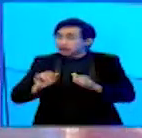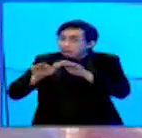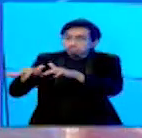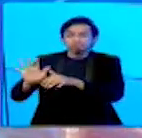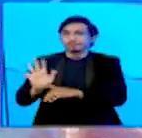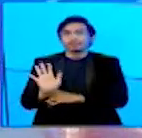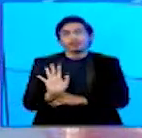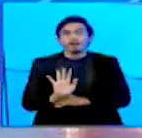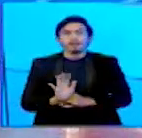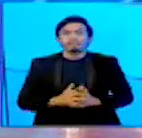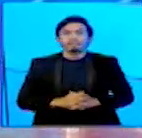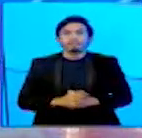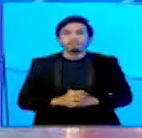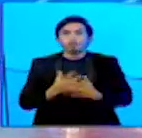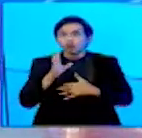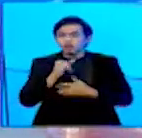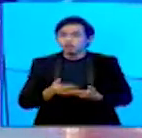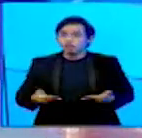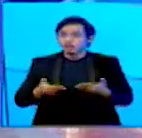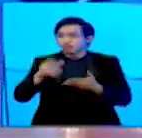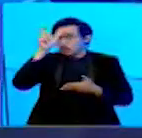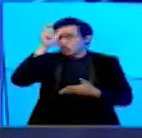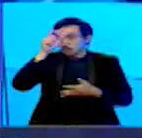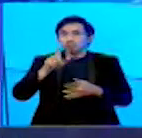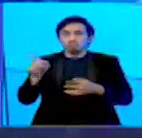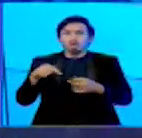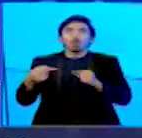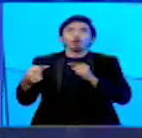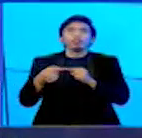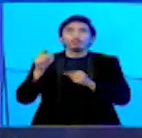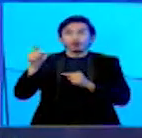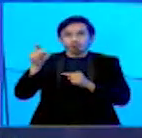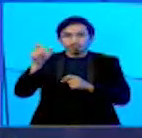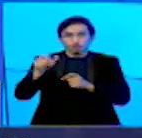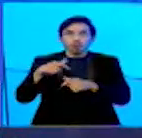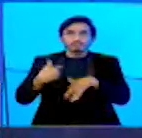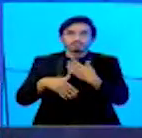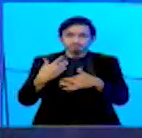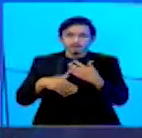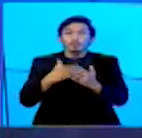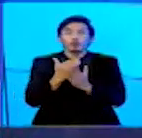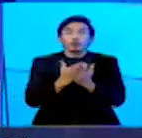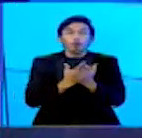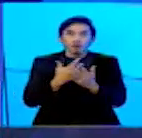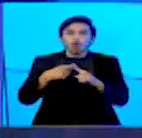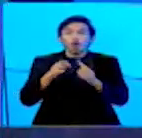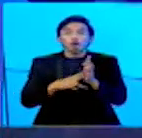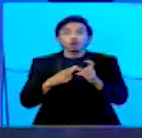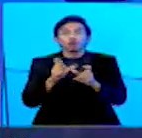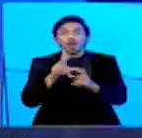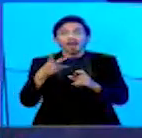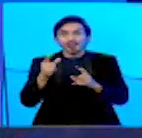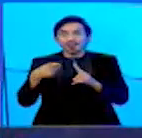di dapur Firza untuk mengetahui bagaimana situasi terkini di Turki kami terhubung dengan pelaksana fungsi protokol dan konsuler KBRI ankara